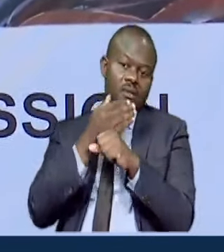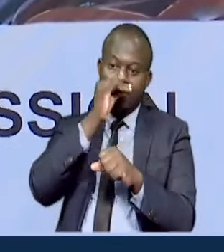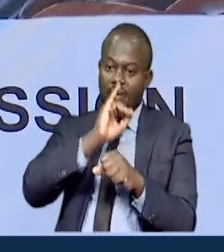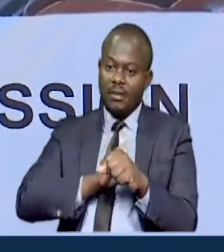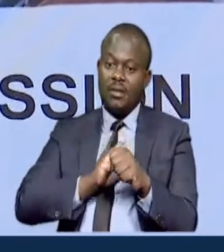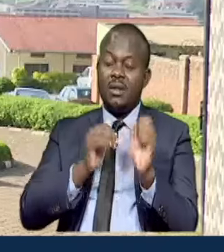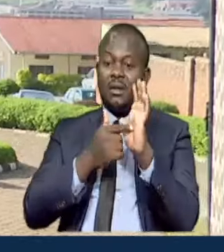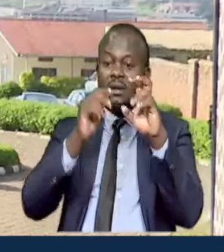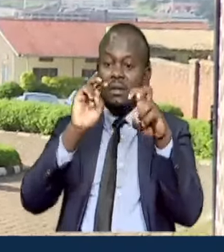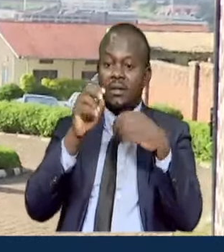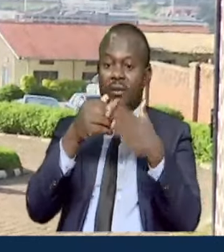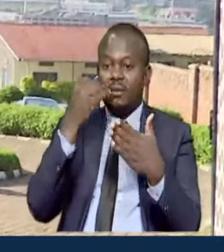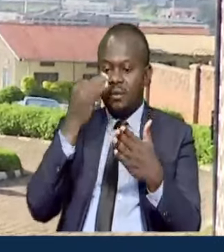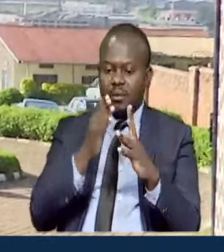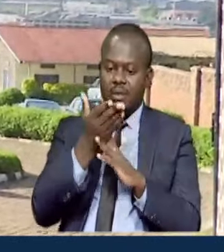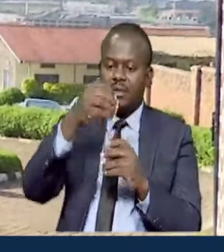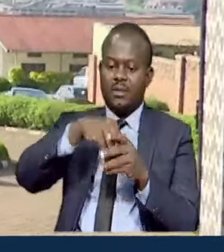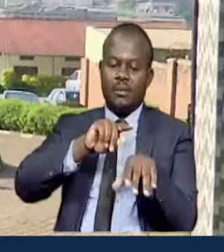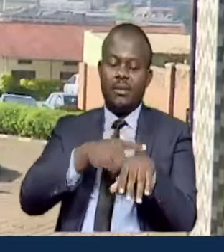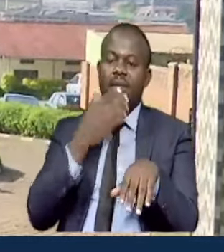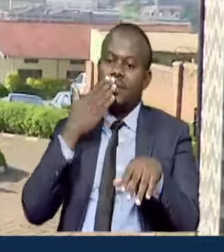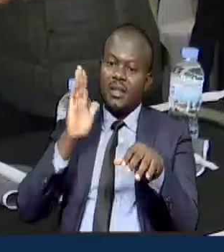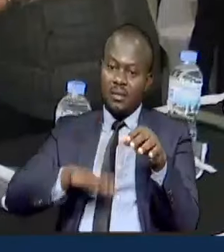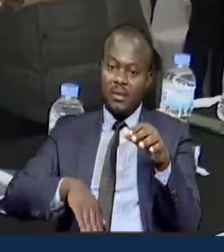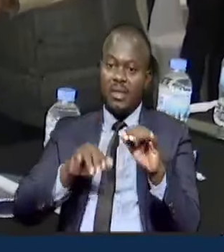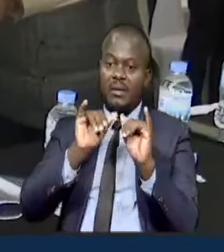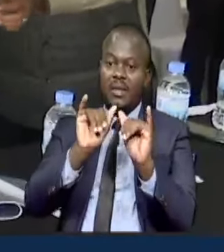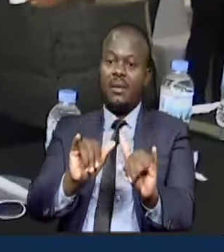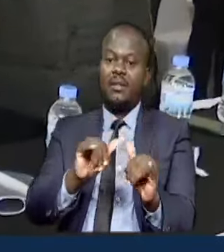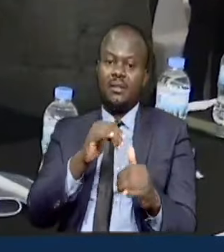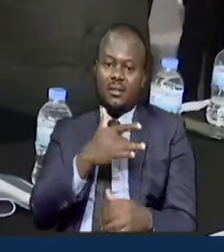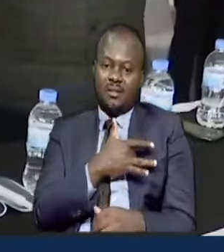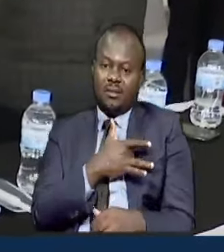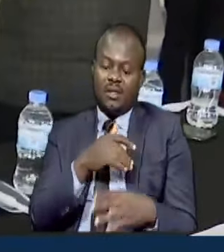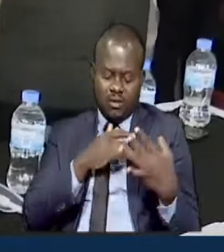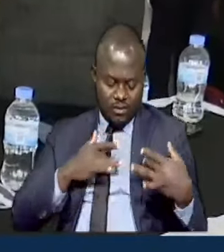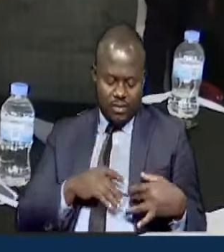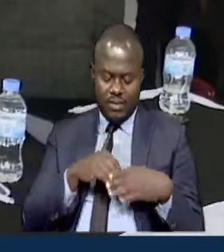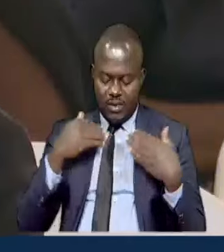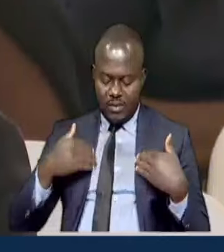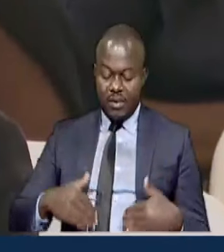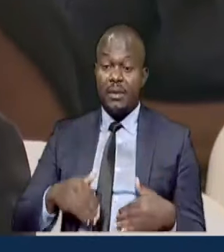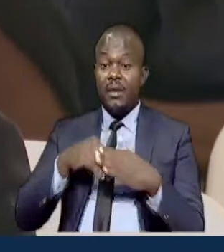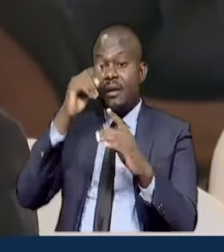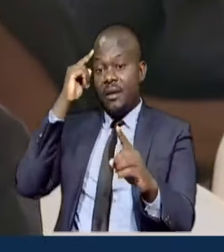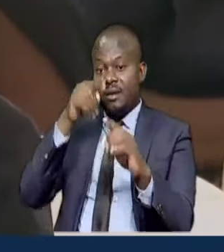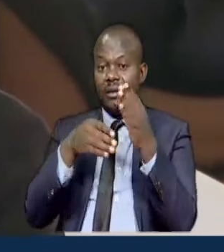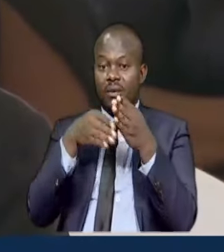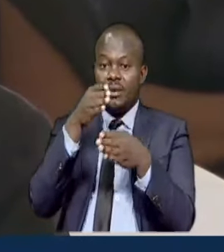Abatutsi, yagaragaje ko nubwo banyuze mu bihe bikomeye byabasigiye ibikomere ku mutima no ku mubiri, intego yo